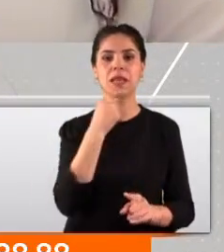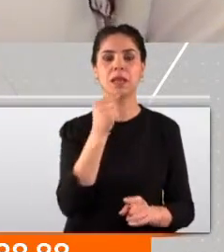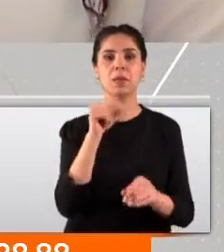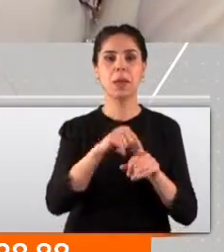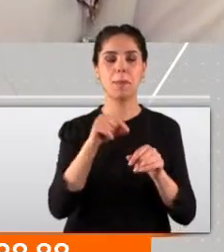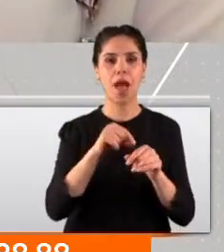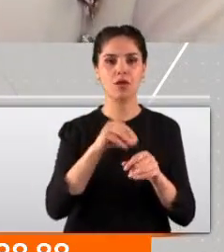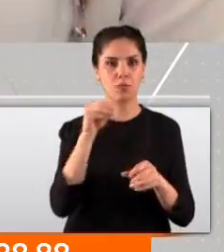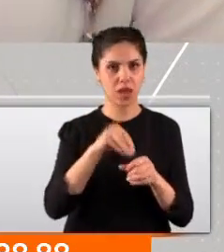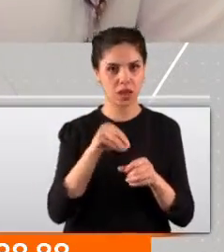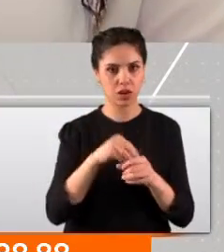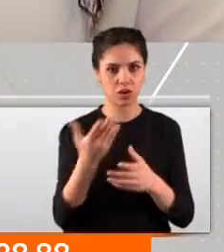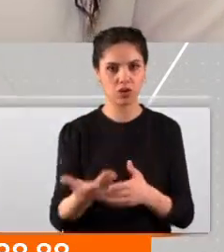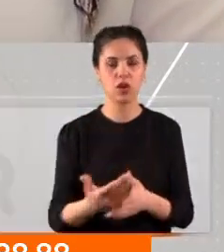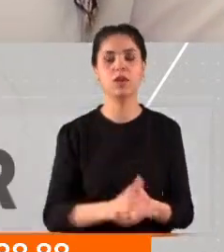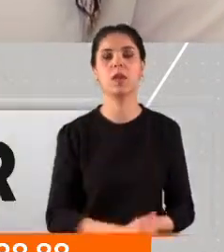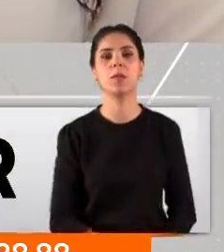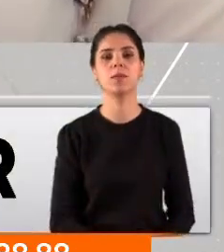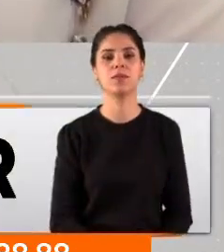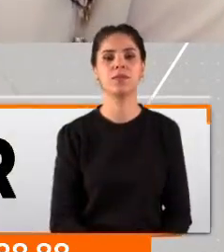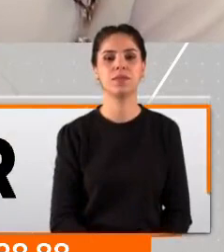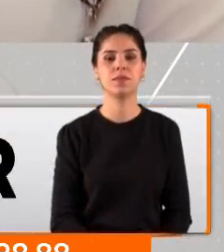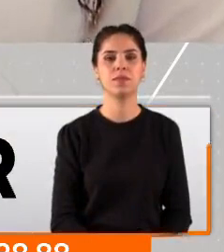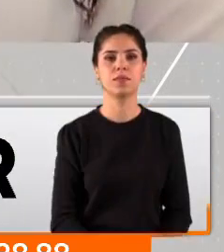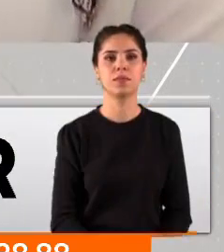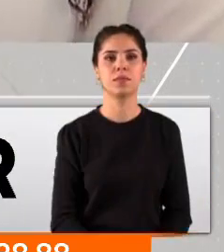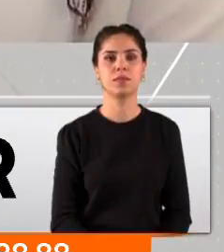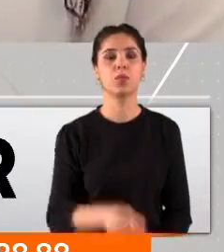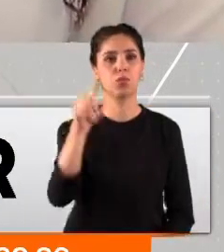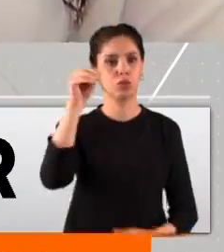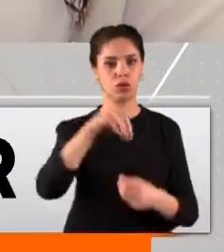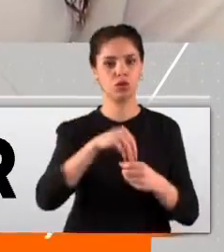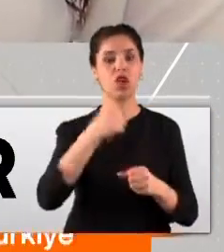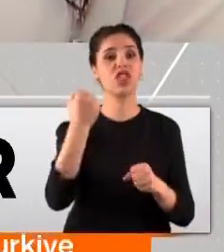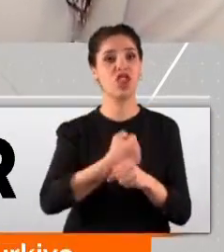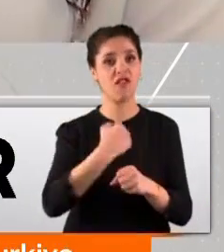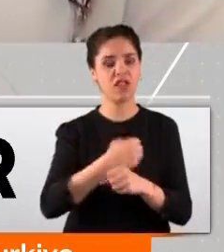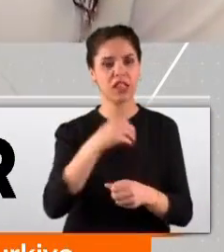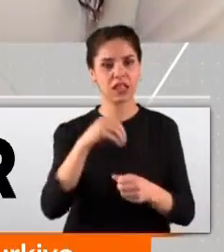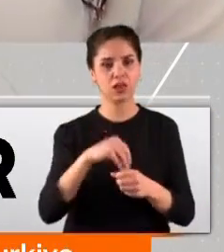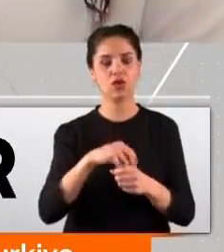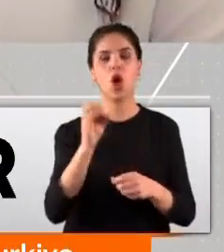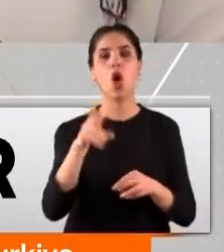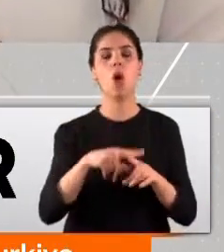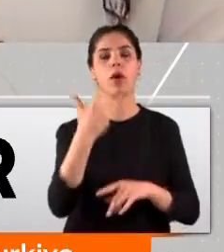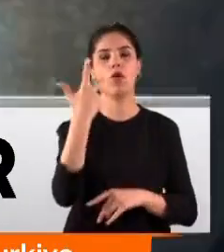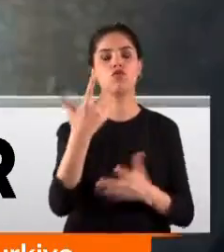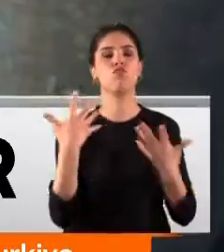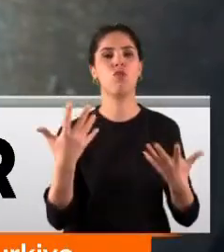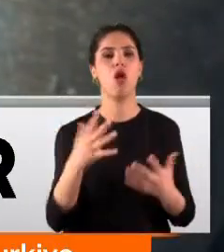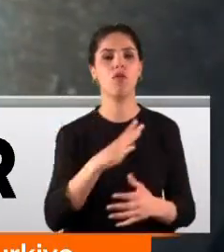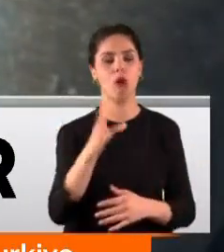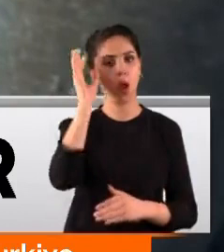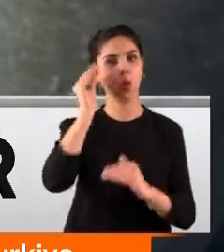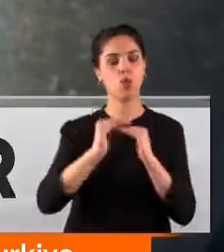mercimeğin içerisinde bir kısım, chia tohumunun içerisinde, bunların içerisinde, cevizin içerisinde omega 3 bol miktarda bulunuyor.